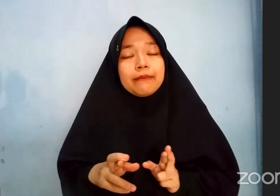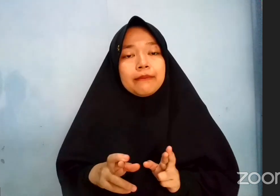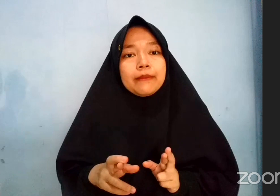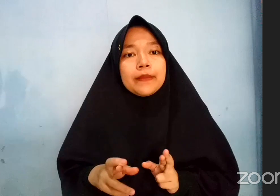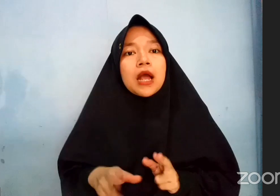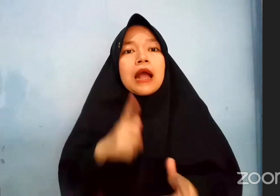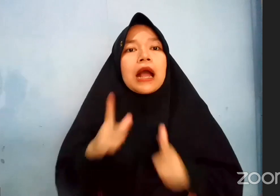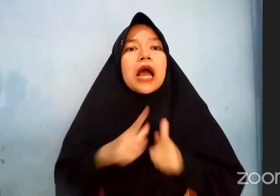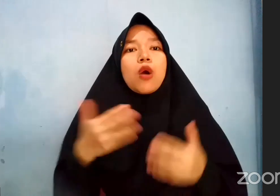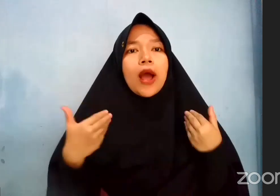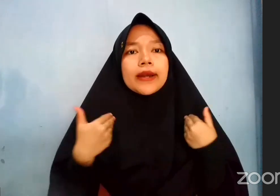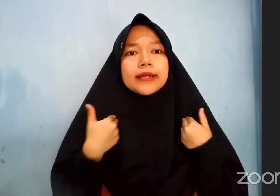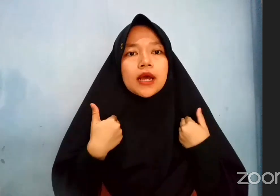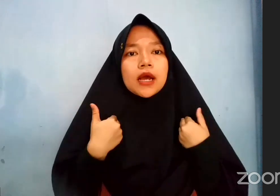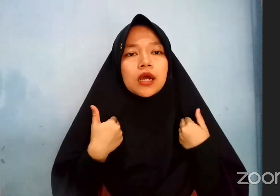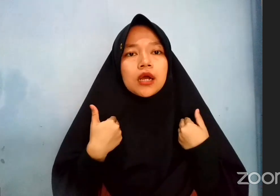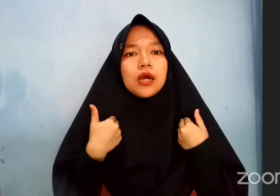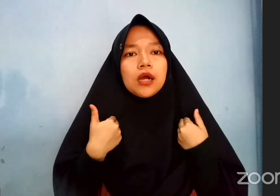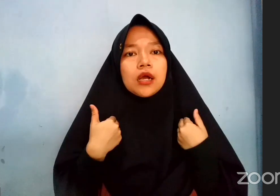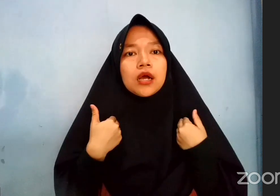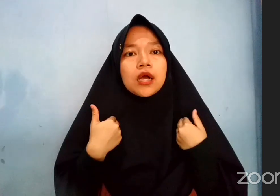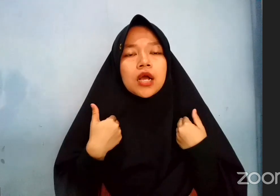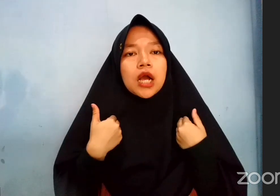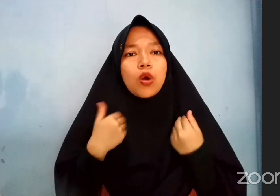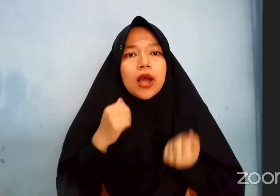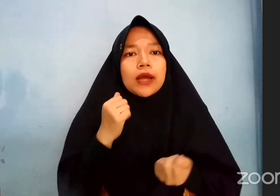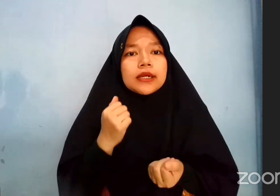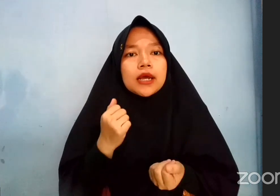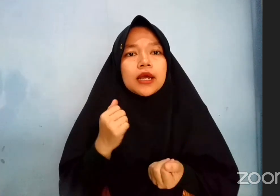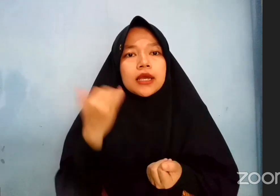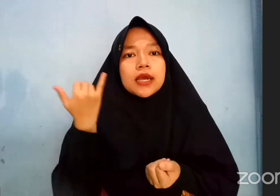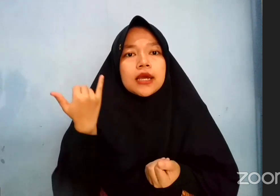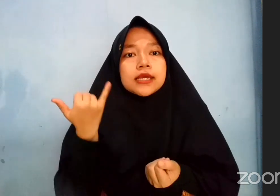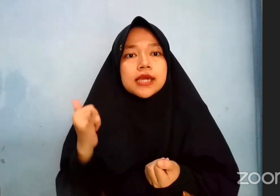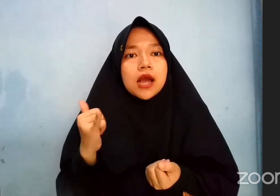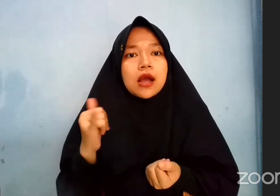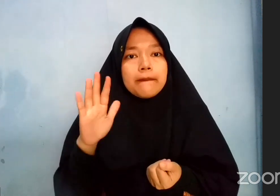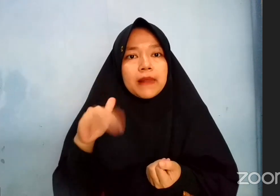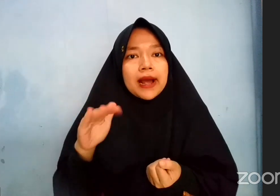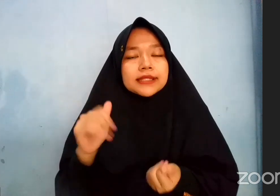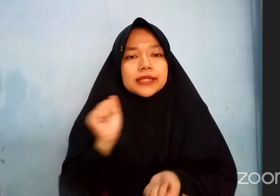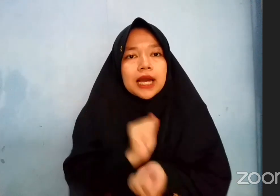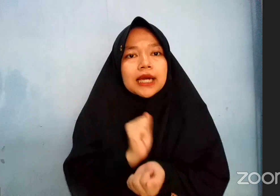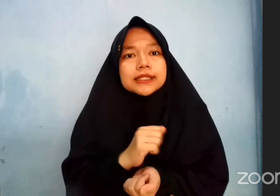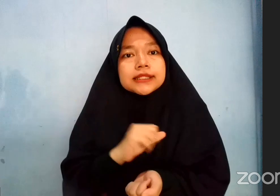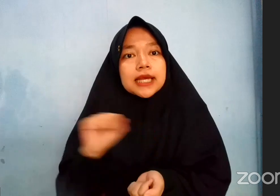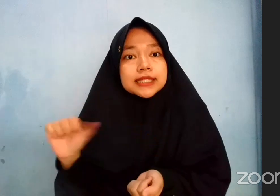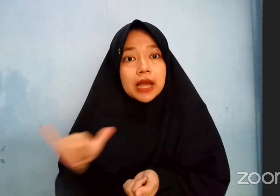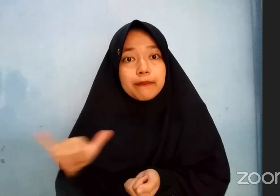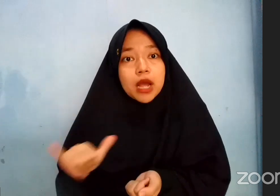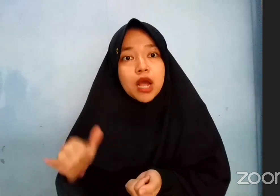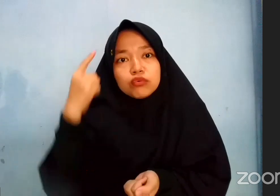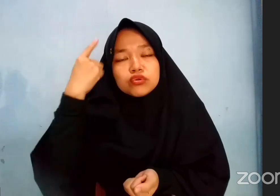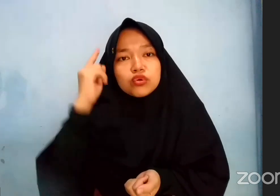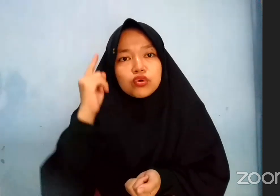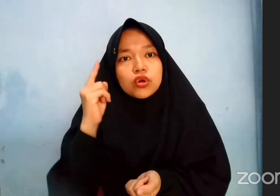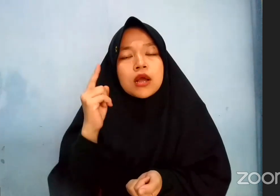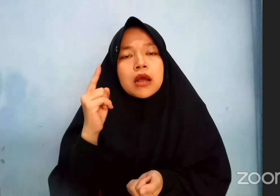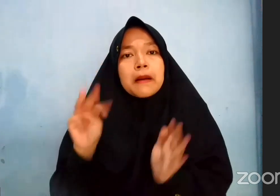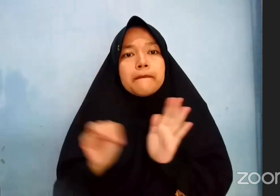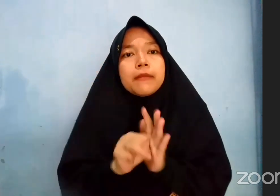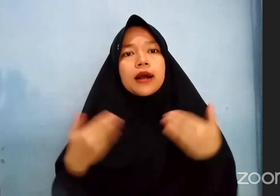ini yang membawa keberkahan tadinya mungkin tidak dilirik ya tapi dengan kondisi seperti ini akhirnya